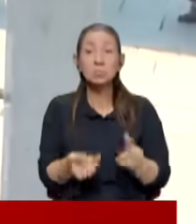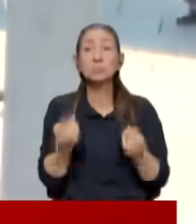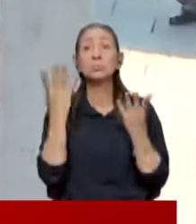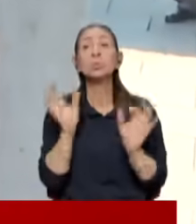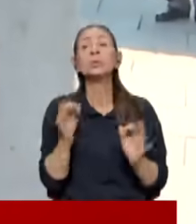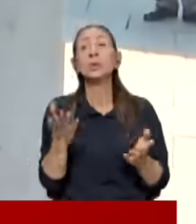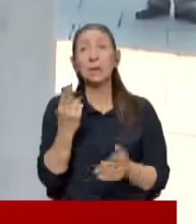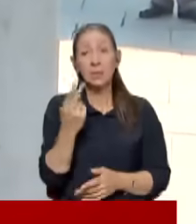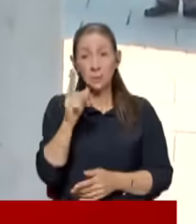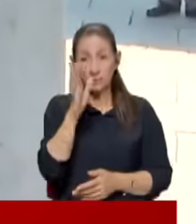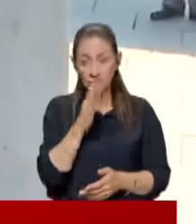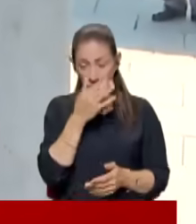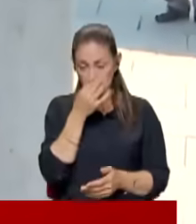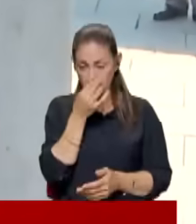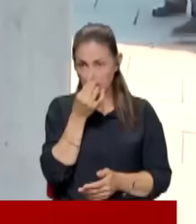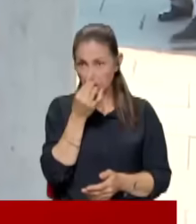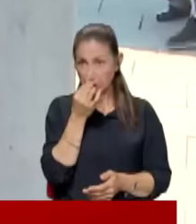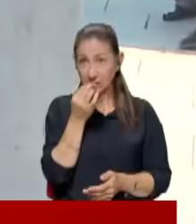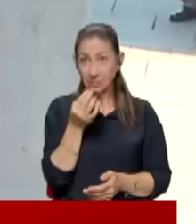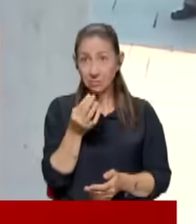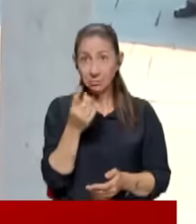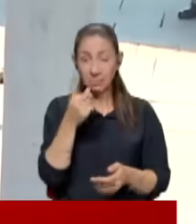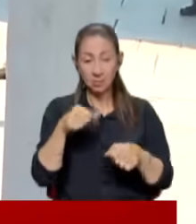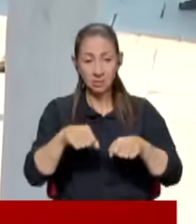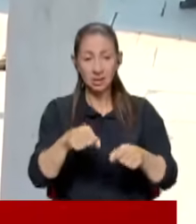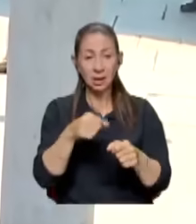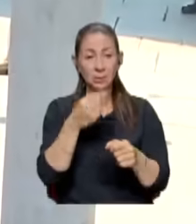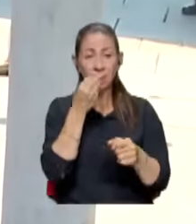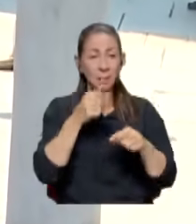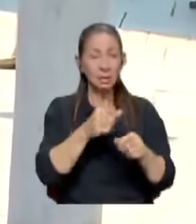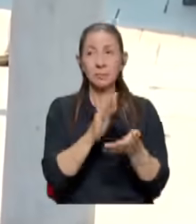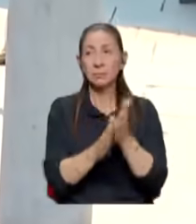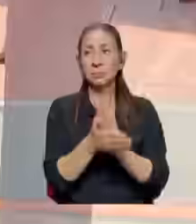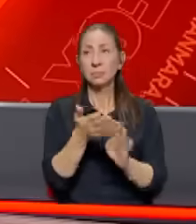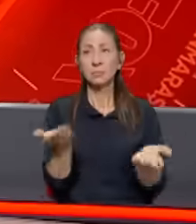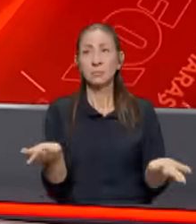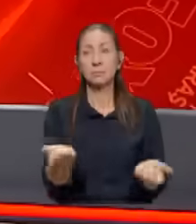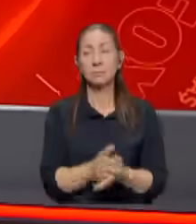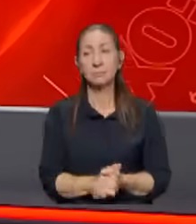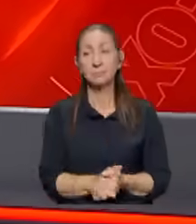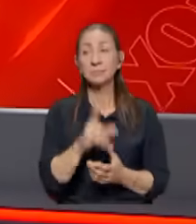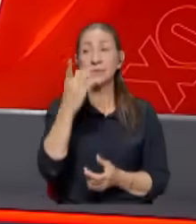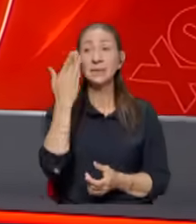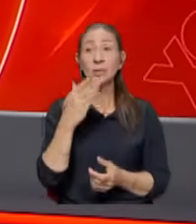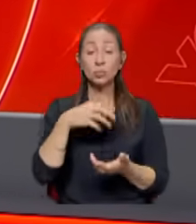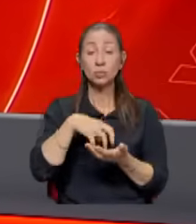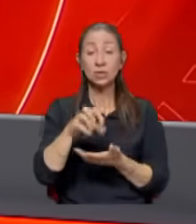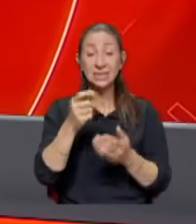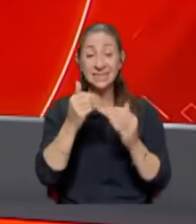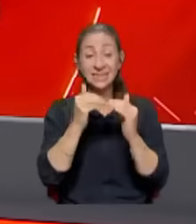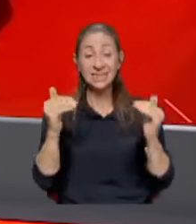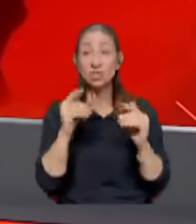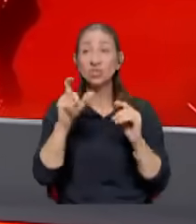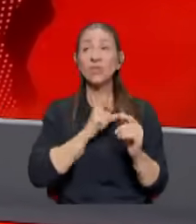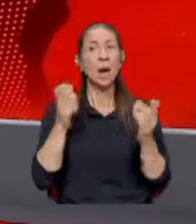değil. 7500 lira... Bir pazar alışverişi, bir market... Bir izleyicimiz bütçe sınırlı